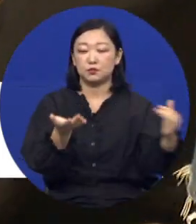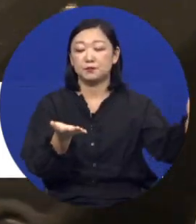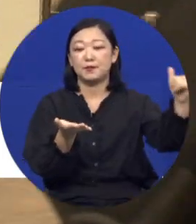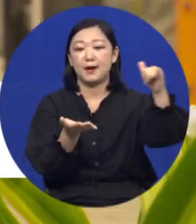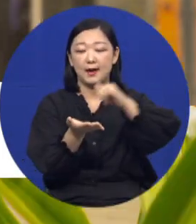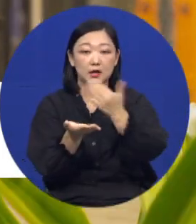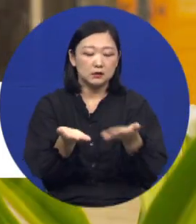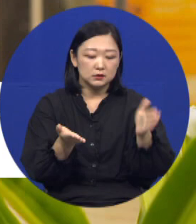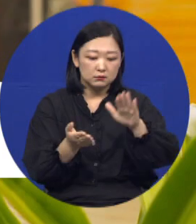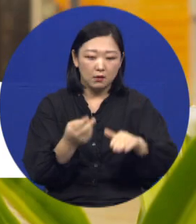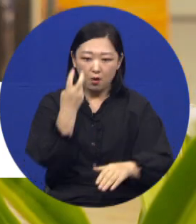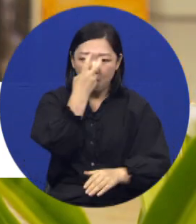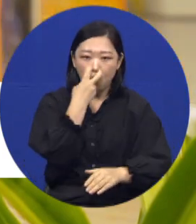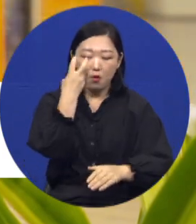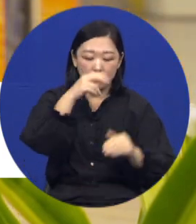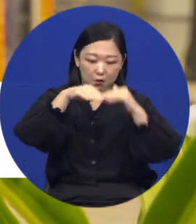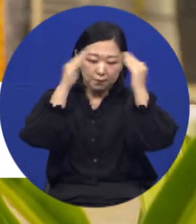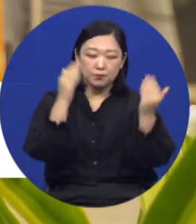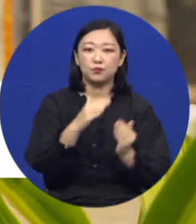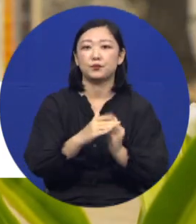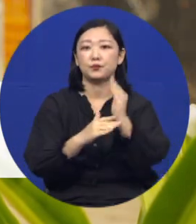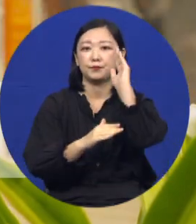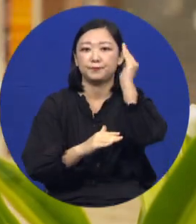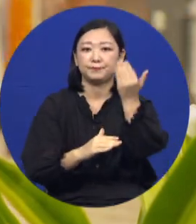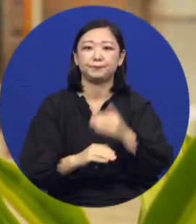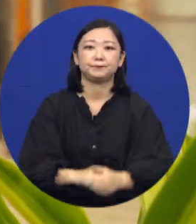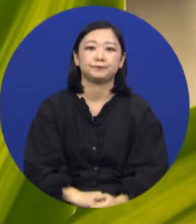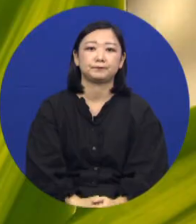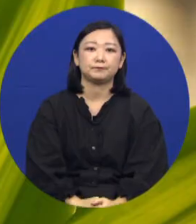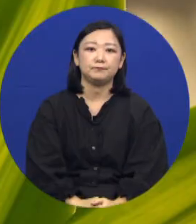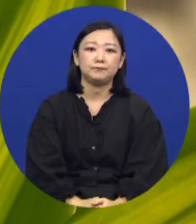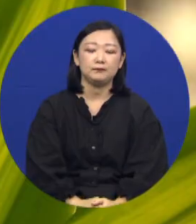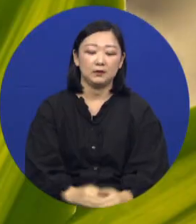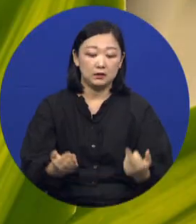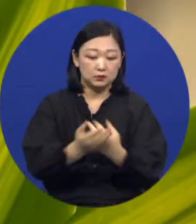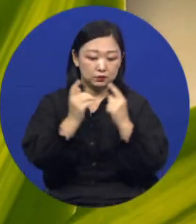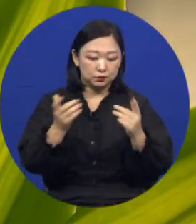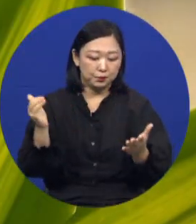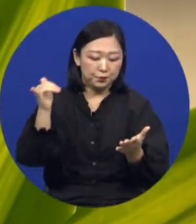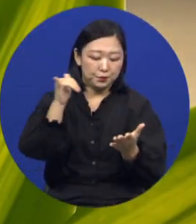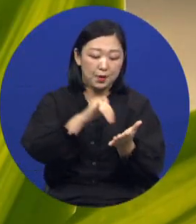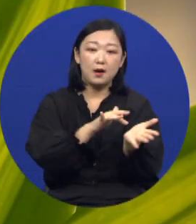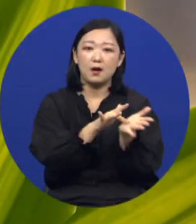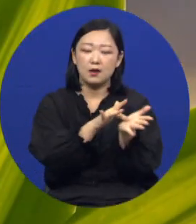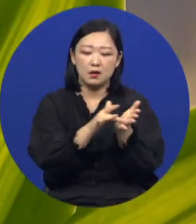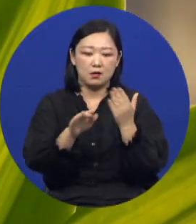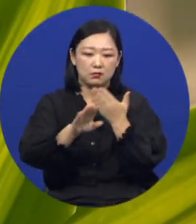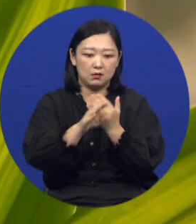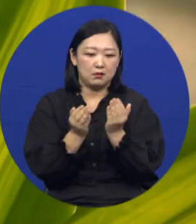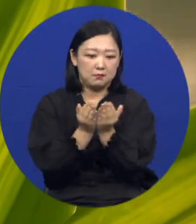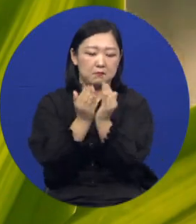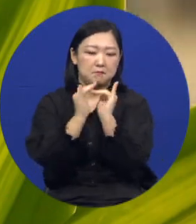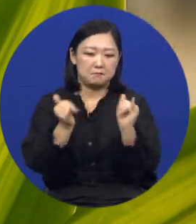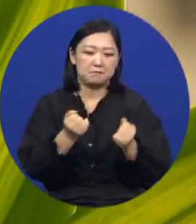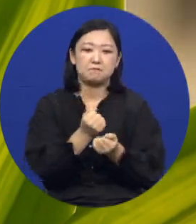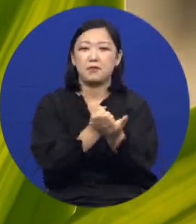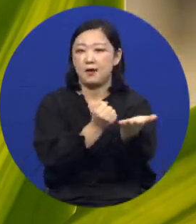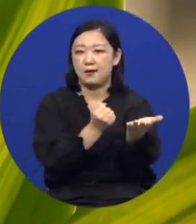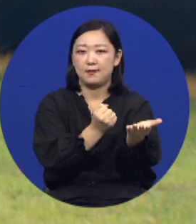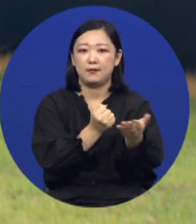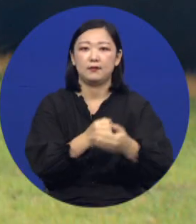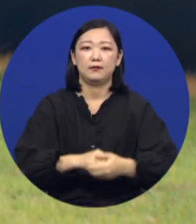탔지만 보안 검색을 모두 통과했습니다. 이렇게 제주에 들어온 마약은 또 다른 선원에게